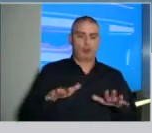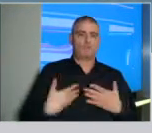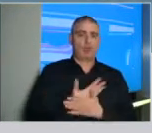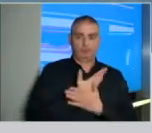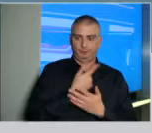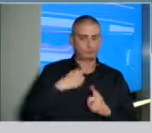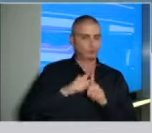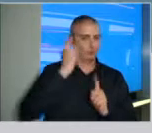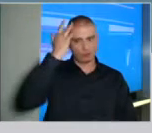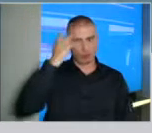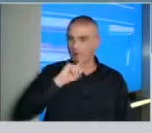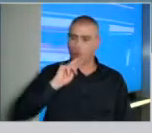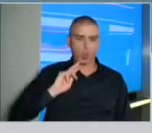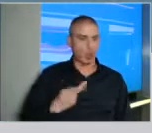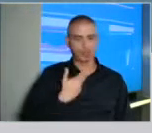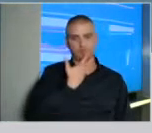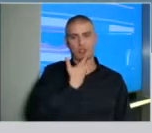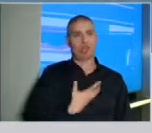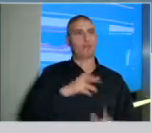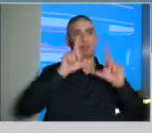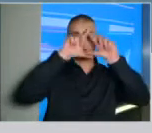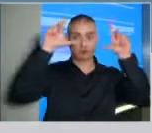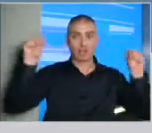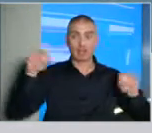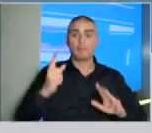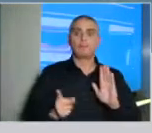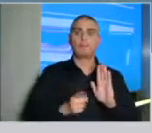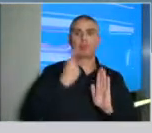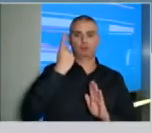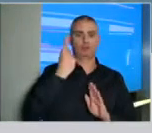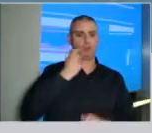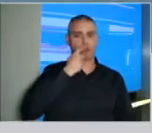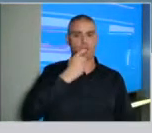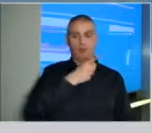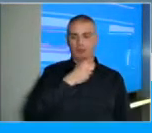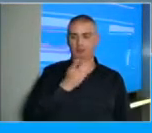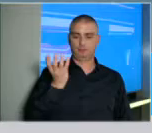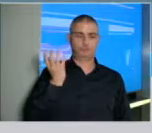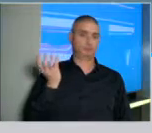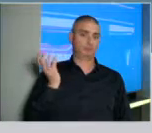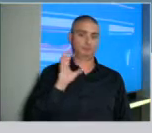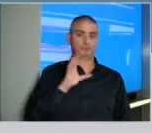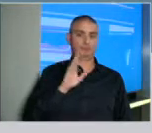היינו כחולמים, לא עוד מרן על השלטים. בפעם הראשונה אריה דרעי שם את נתניהו